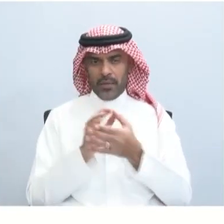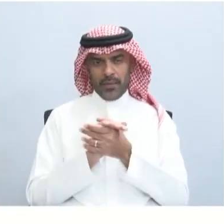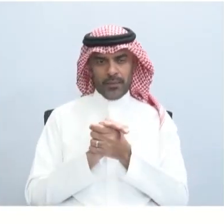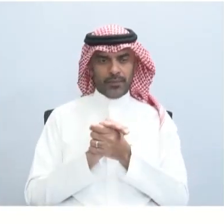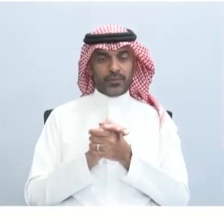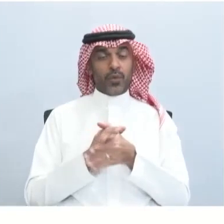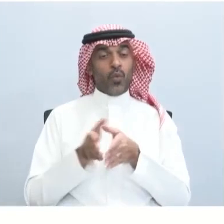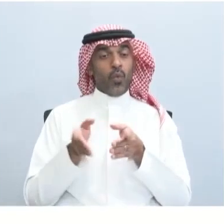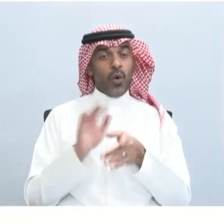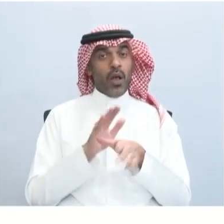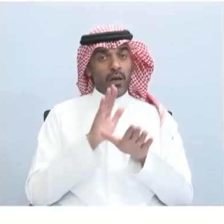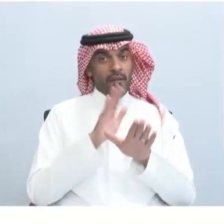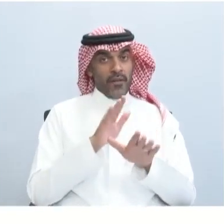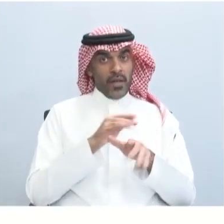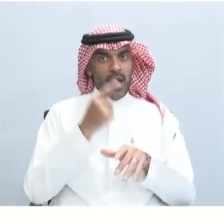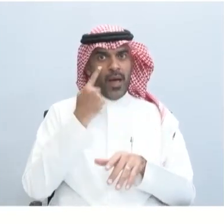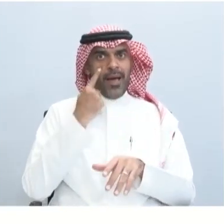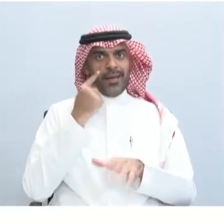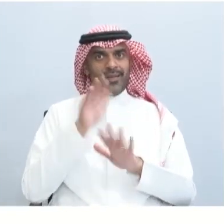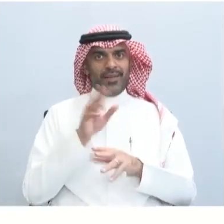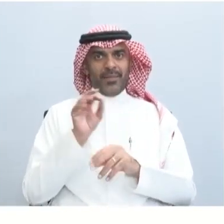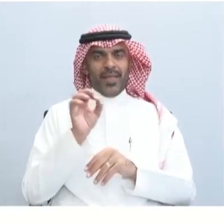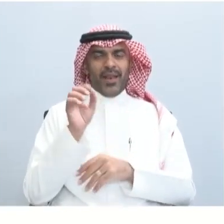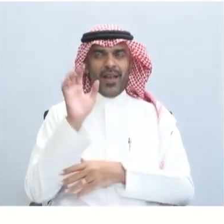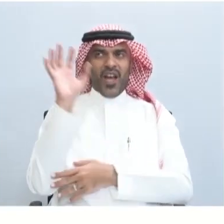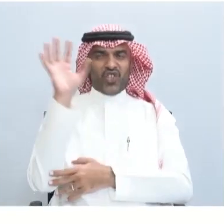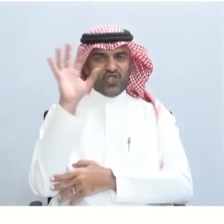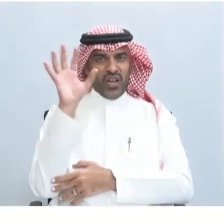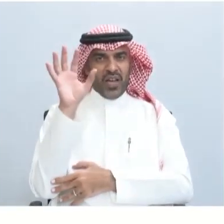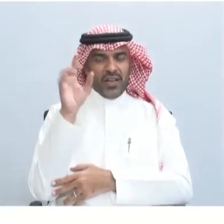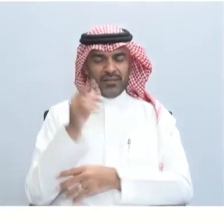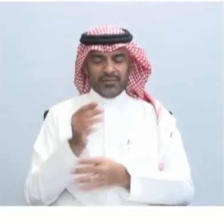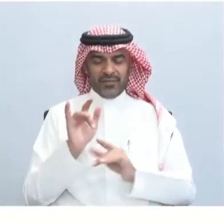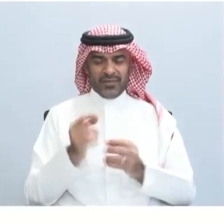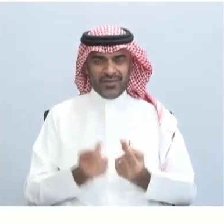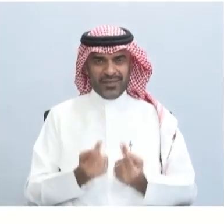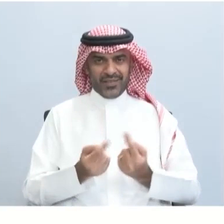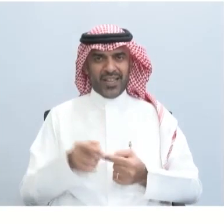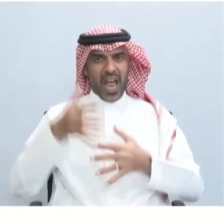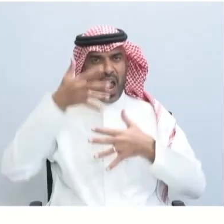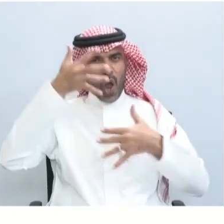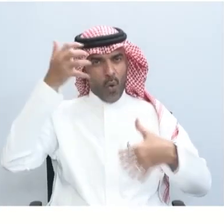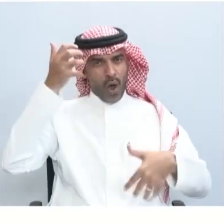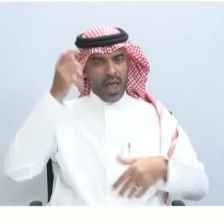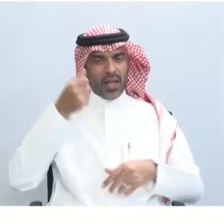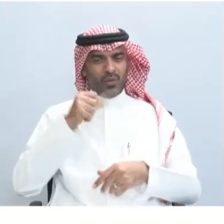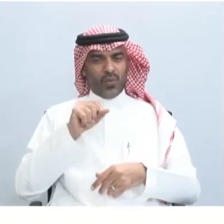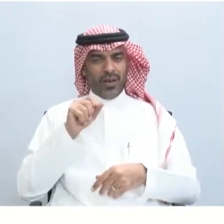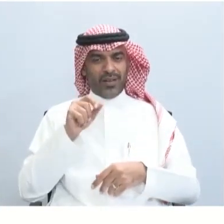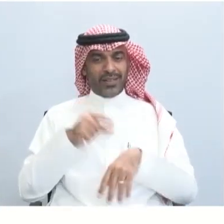وهناك اشياء حيه كالاشجار العشب الحيوانات وحتى